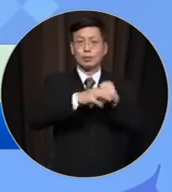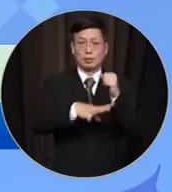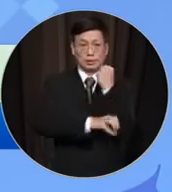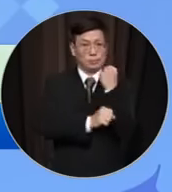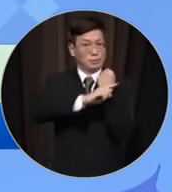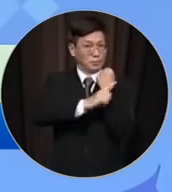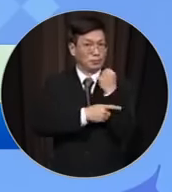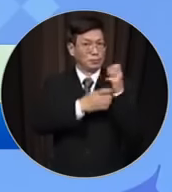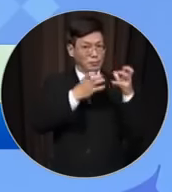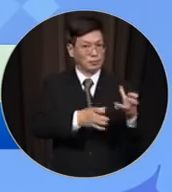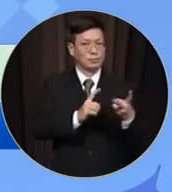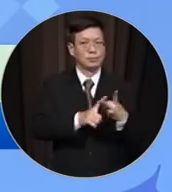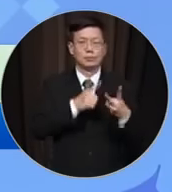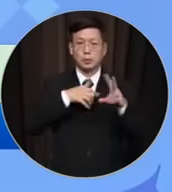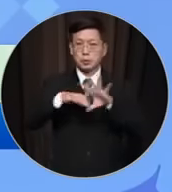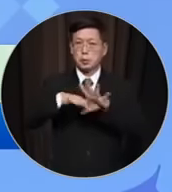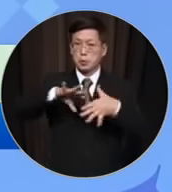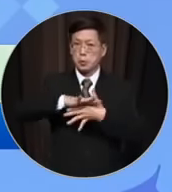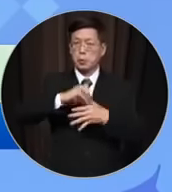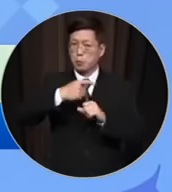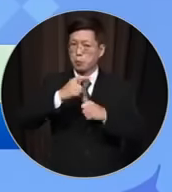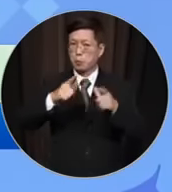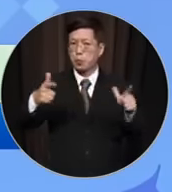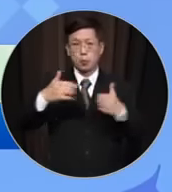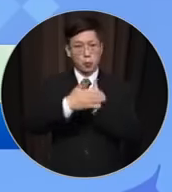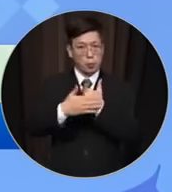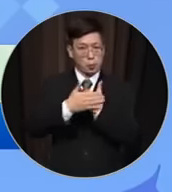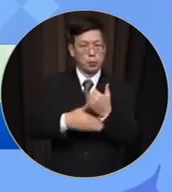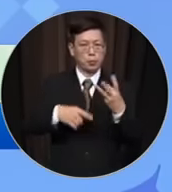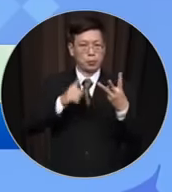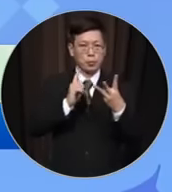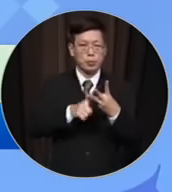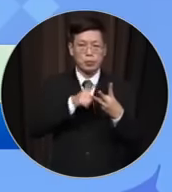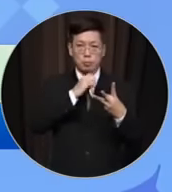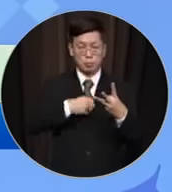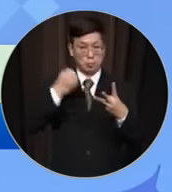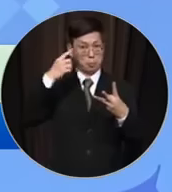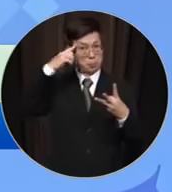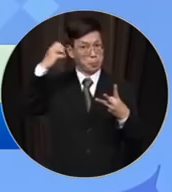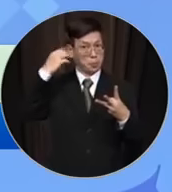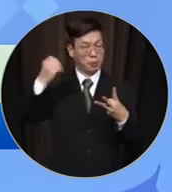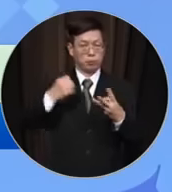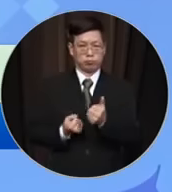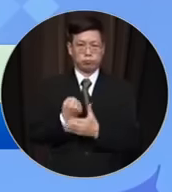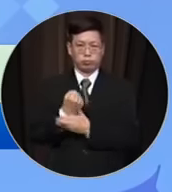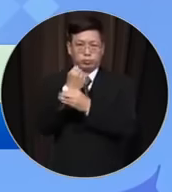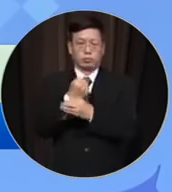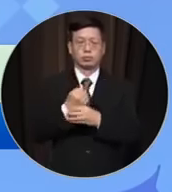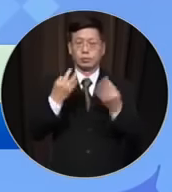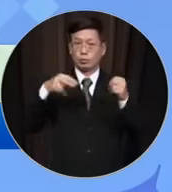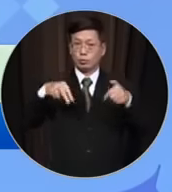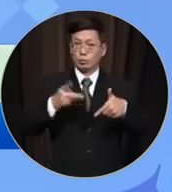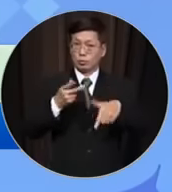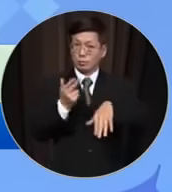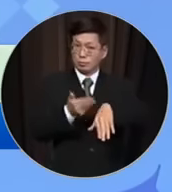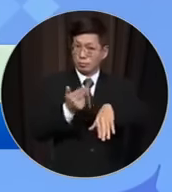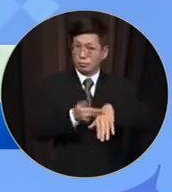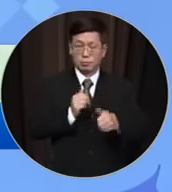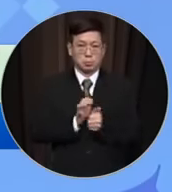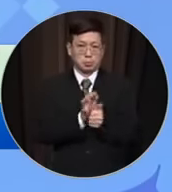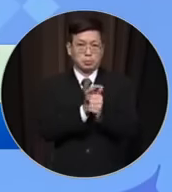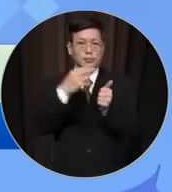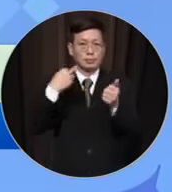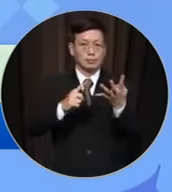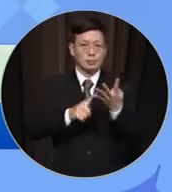本法，确保文化的多样性，支持创新的表现形式，应用数位科技等新媒介，并且